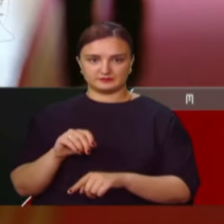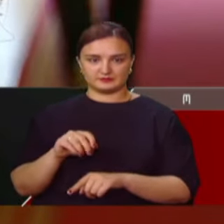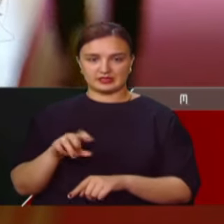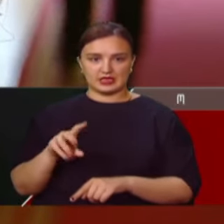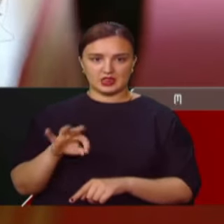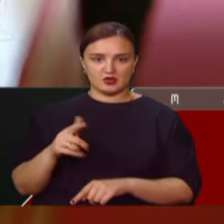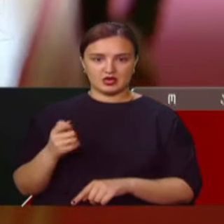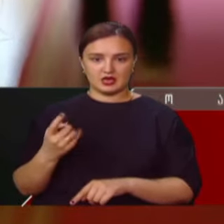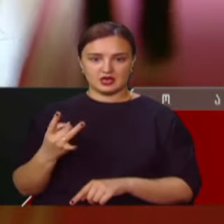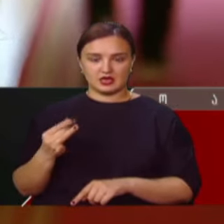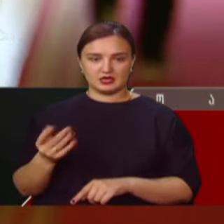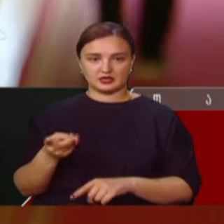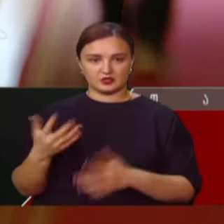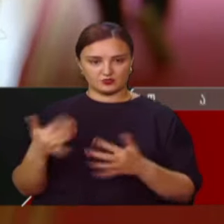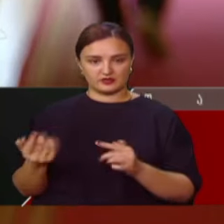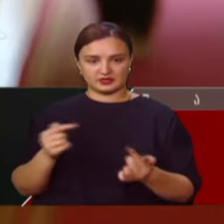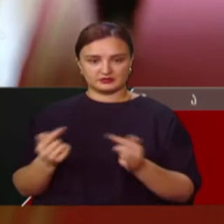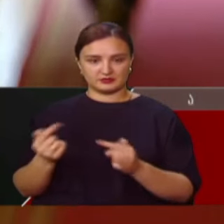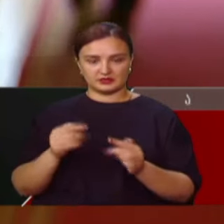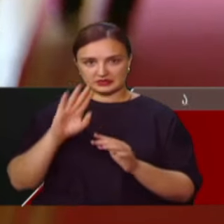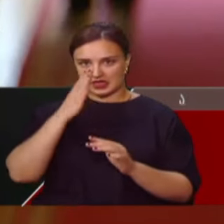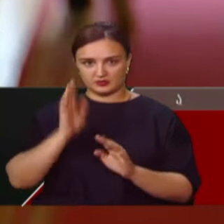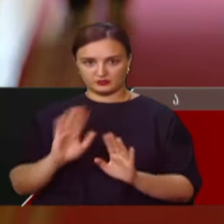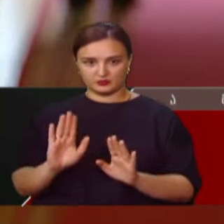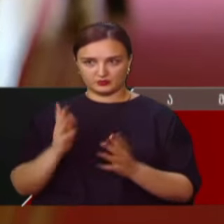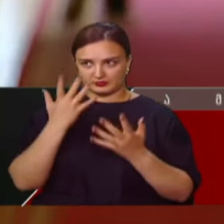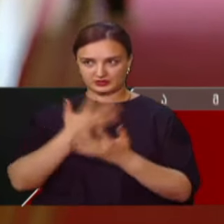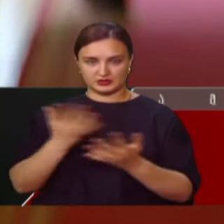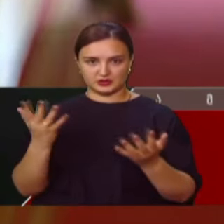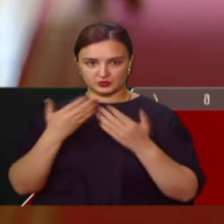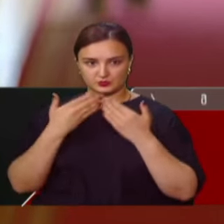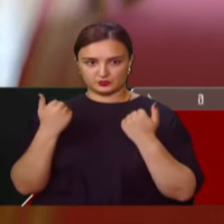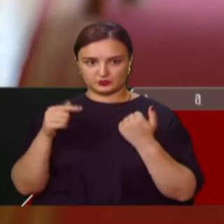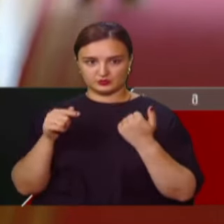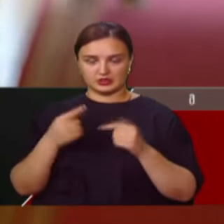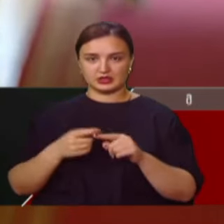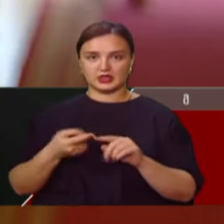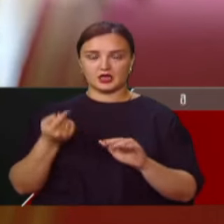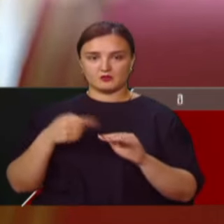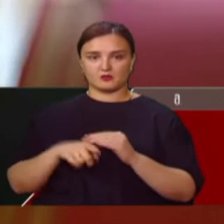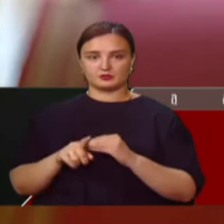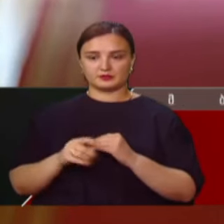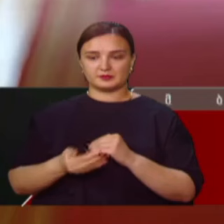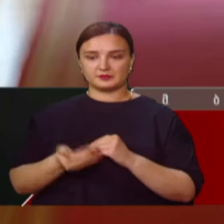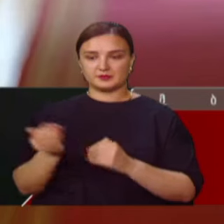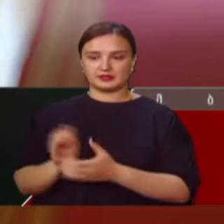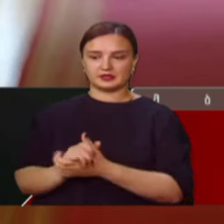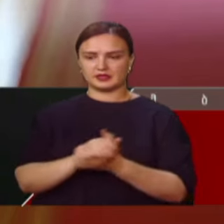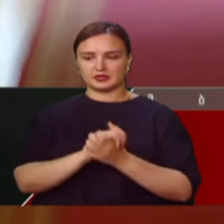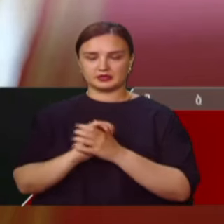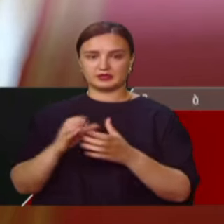და გახარია უკვე ერთმანეთს აღარ მტრობენ აშკარად და საჯაროდ. და აქედან გამომდინარე მათი